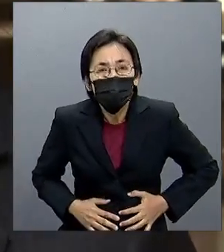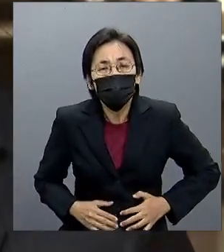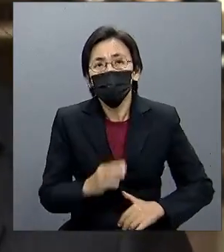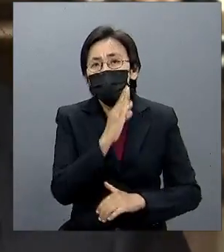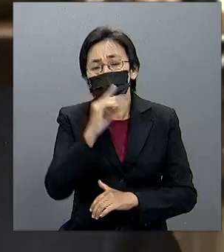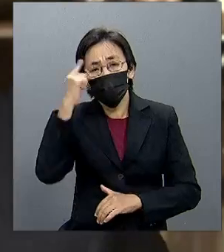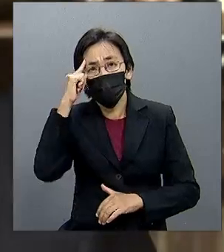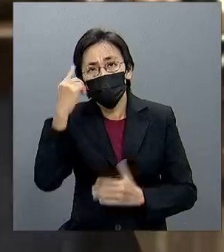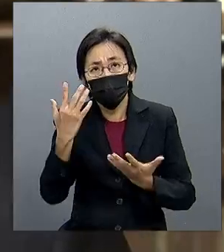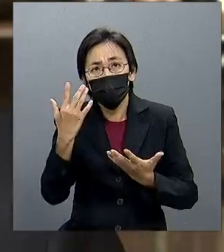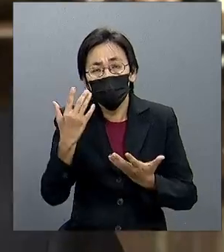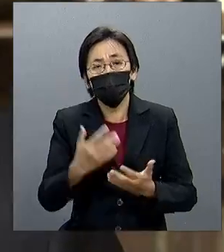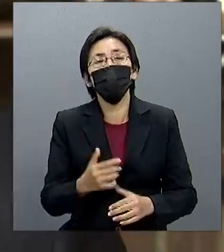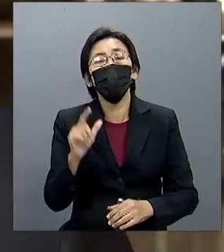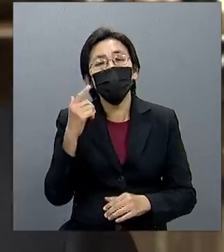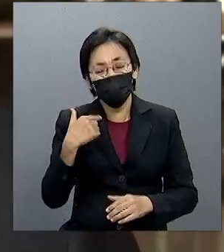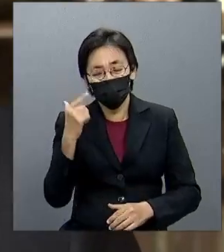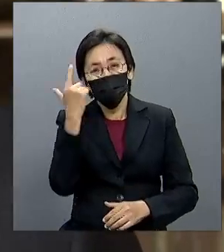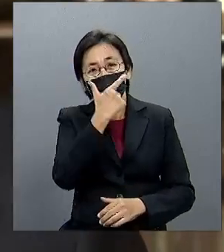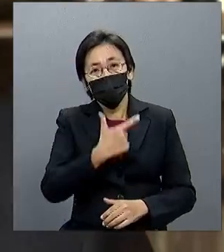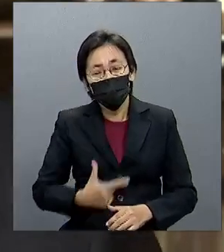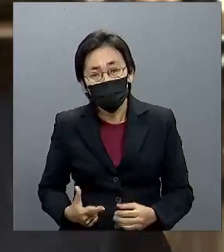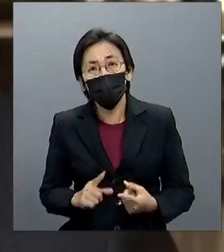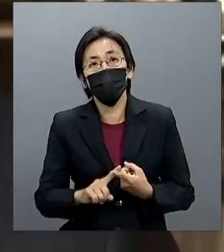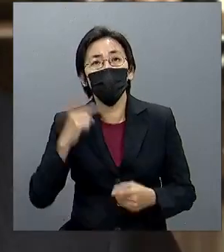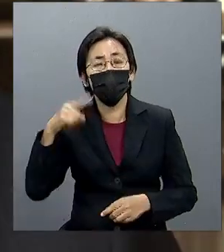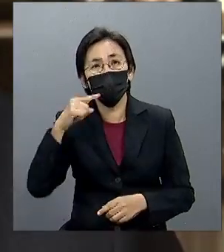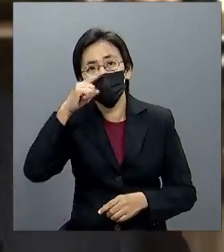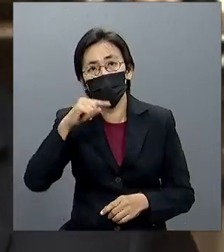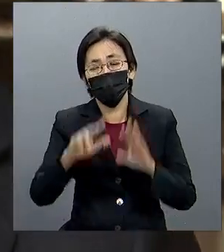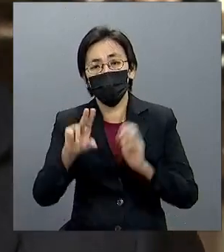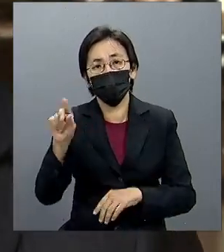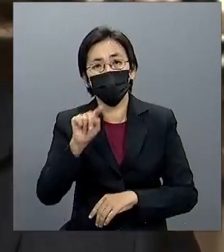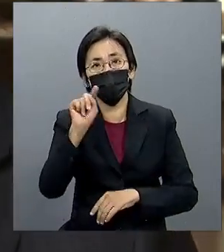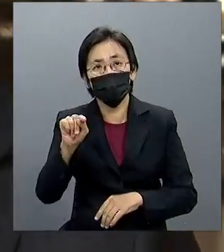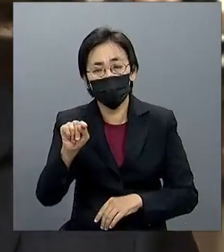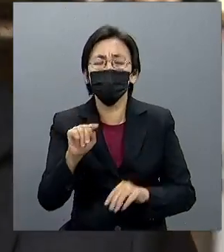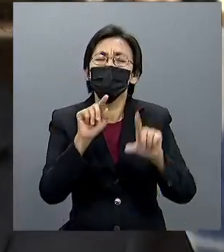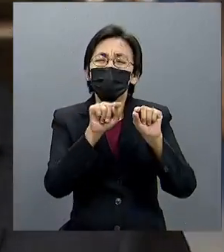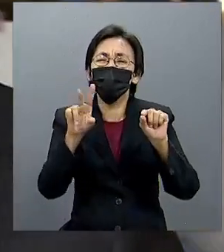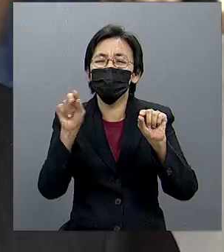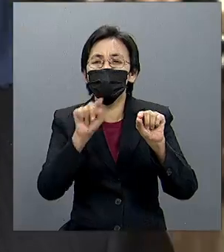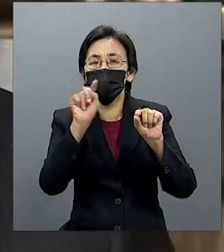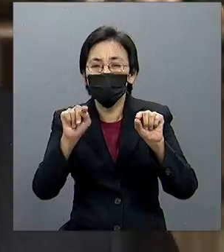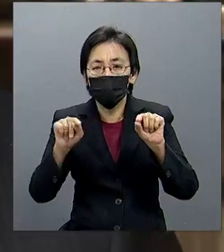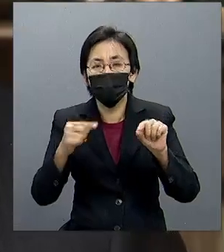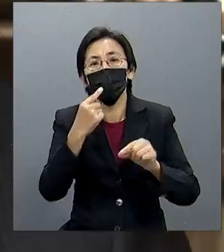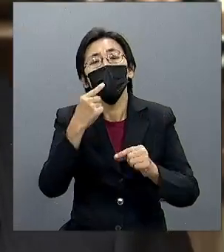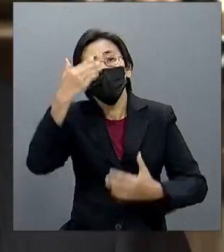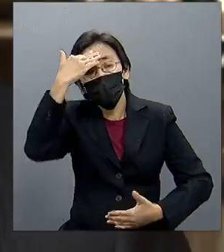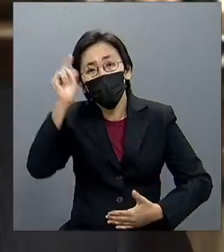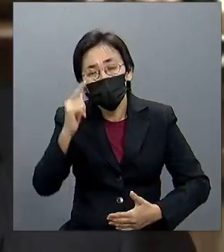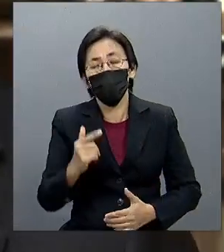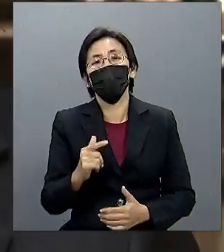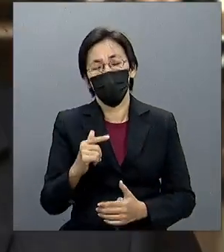คซีดซึ่งหญิงไทยมีโรคซีดประมาณ20-30เพราะเป็นพาหะทาลัสซีเมียและก็ขาดธาตุเหล็กนะคะ